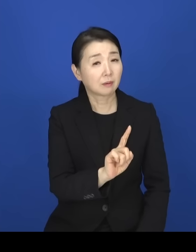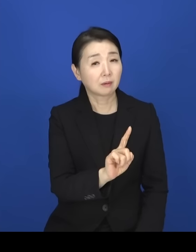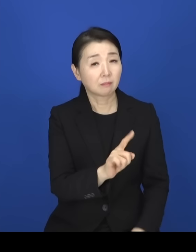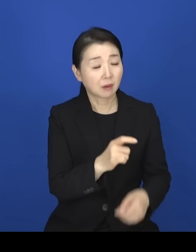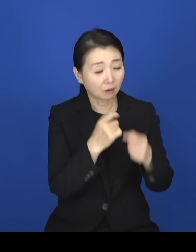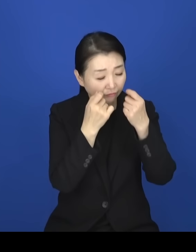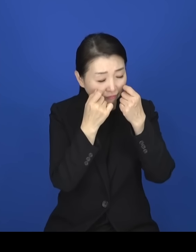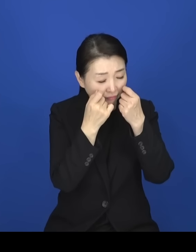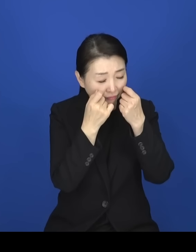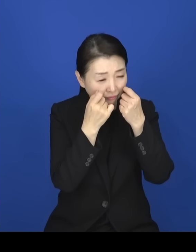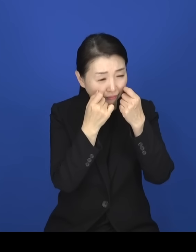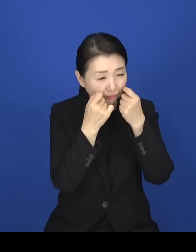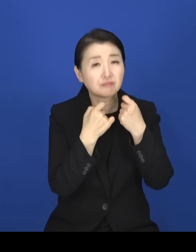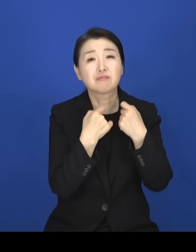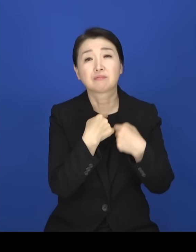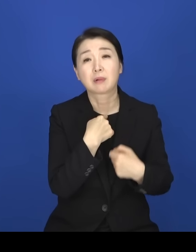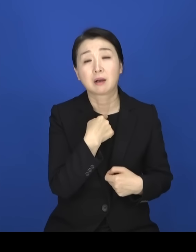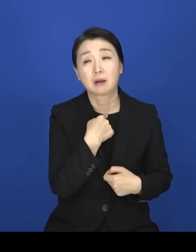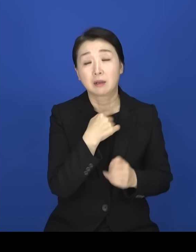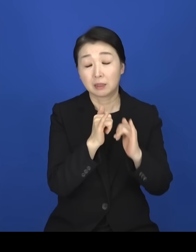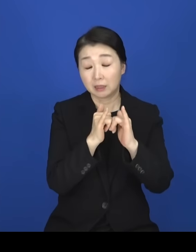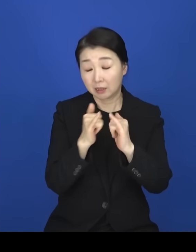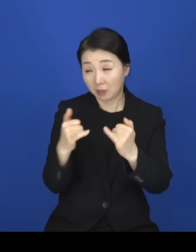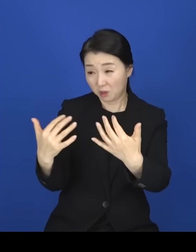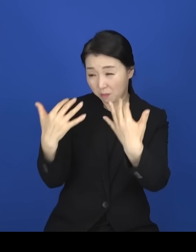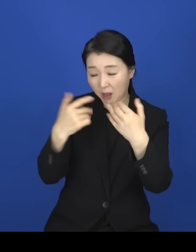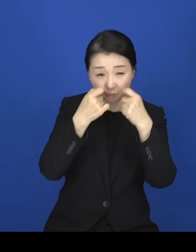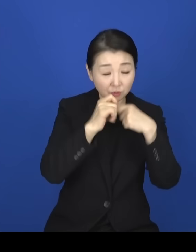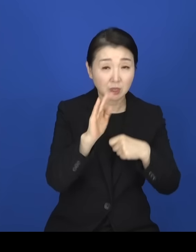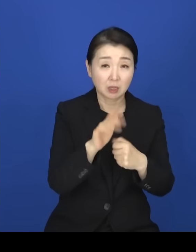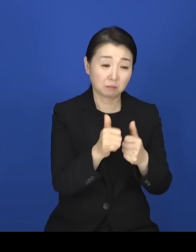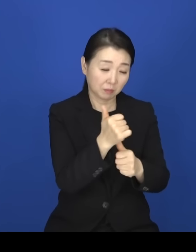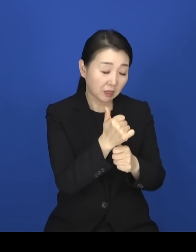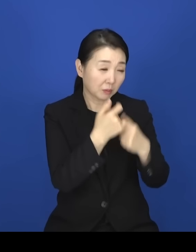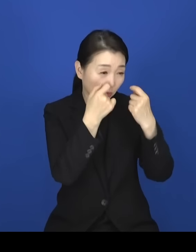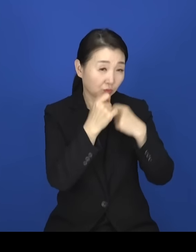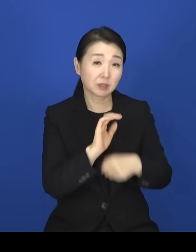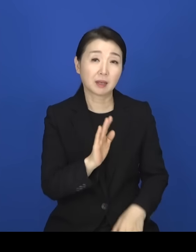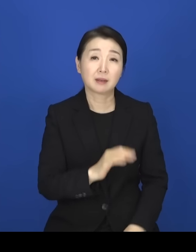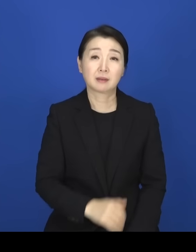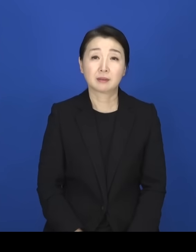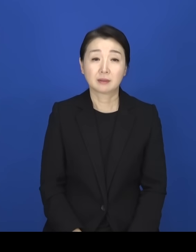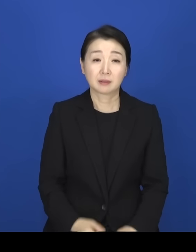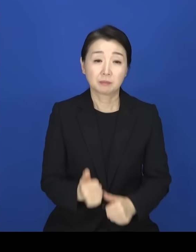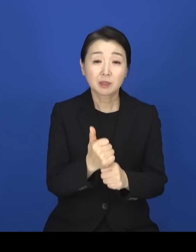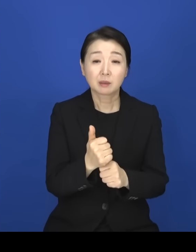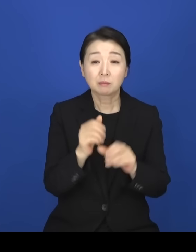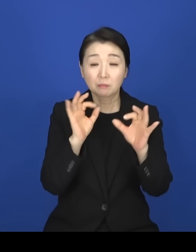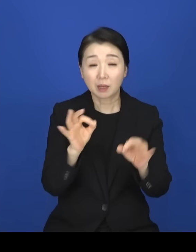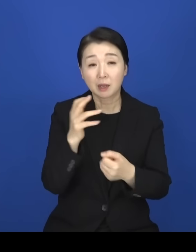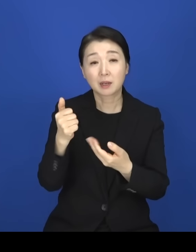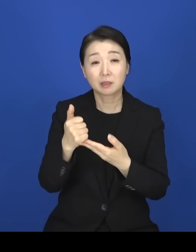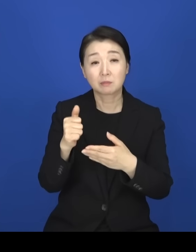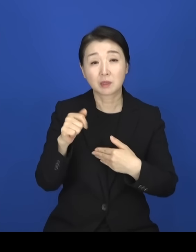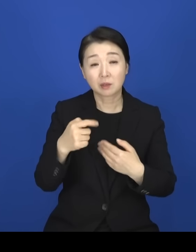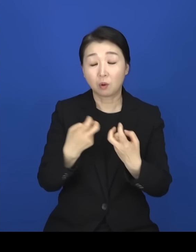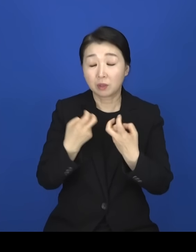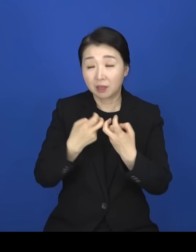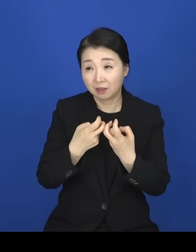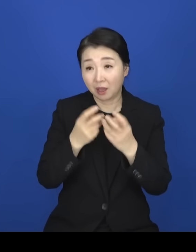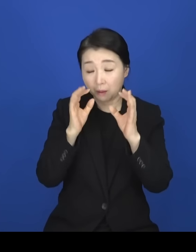이제 울었어요. 사람들 앞에서는 안 울었지만은 매니저 앞에서는 웃긴 게 봐라 우리 하나님이 이거 어떻게 하실지